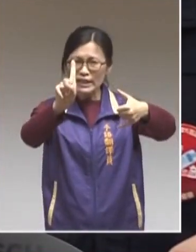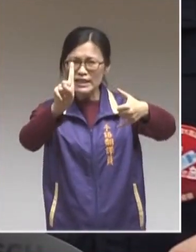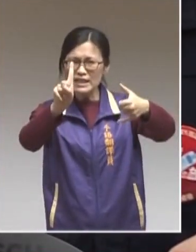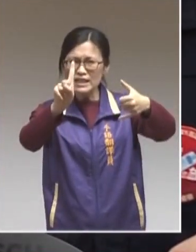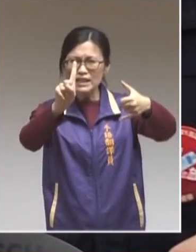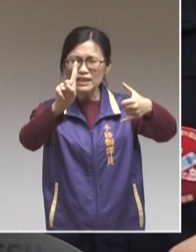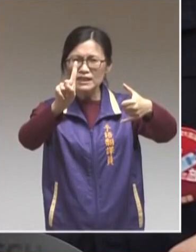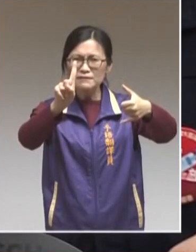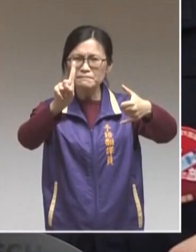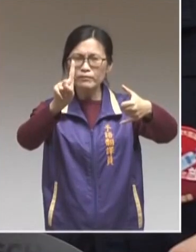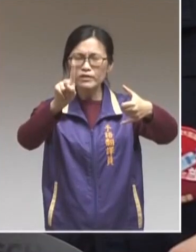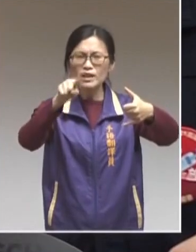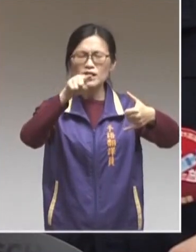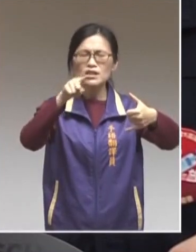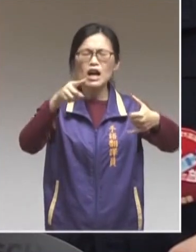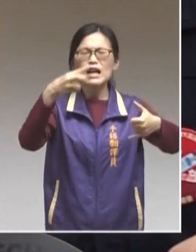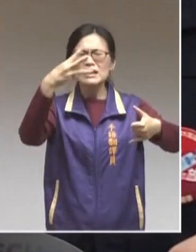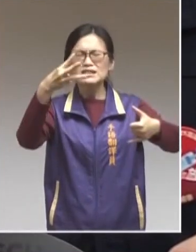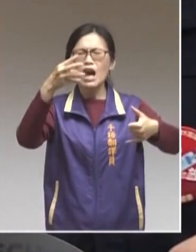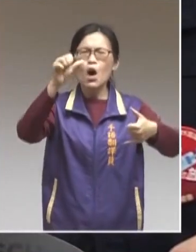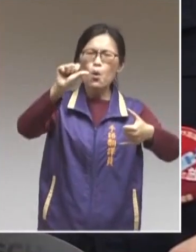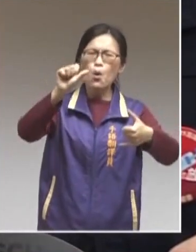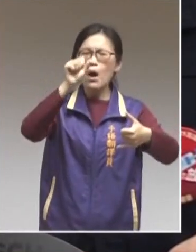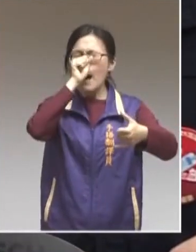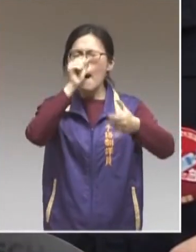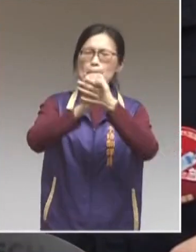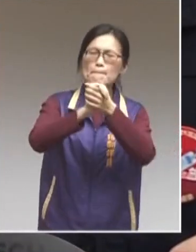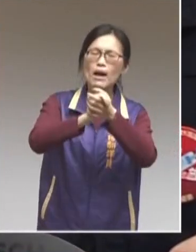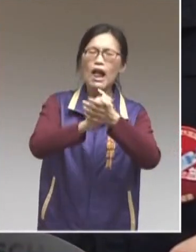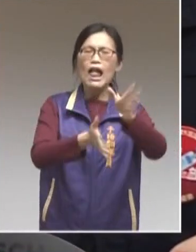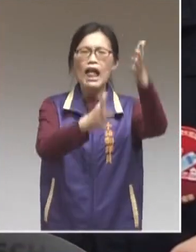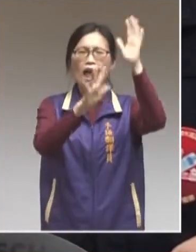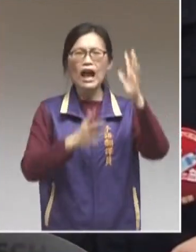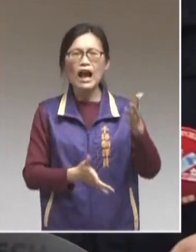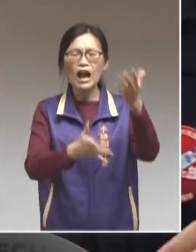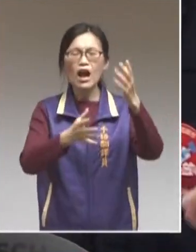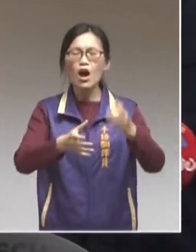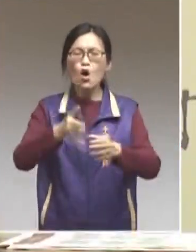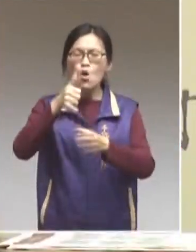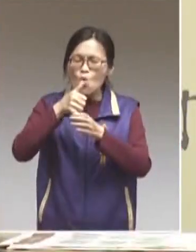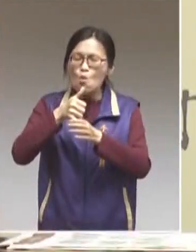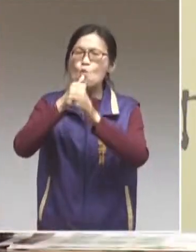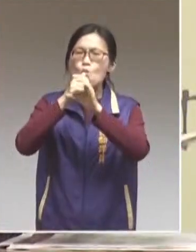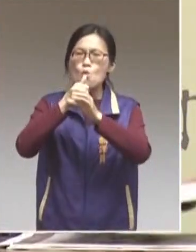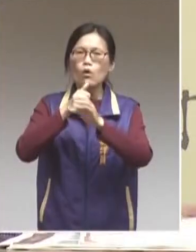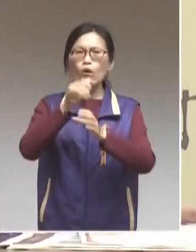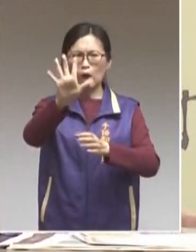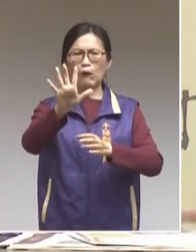的一个凉水摊，在那边3、5好友在那边聊天，可能喝一些饮料，